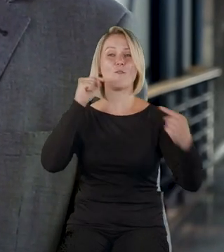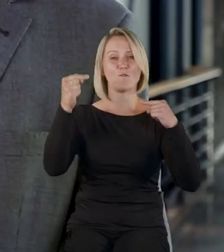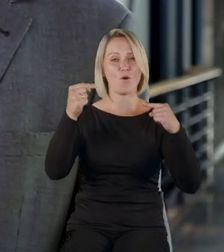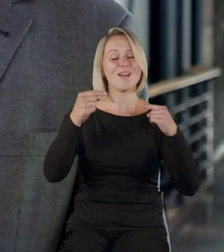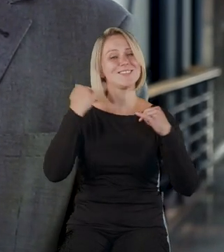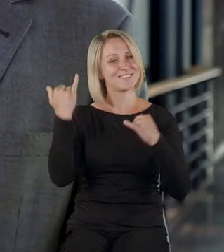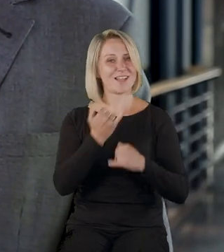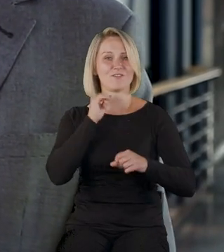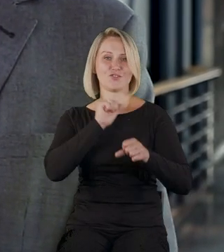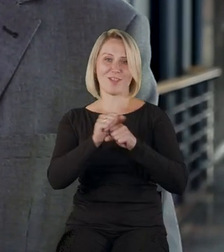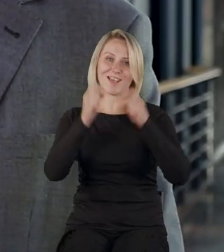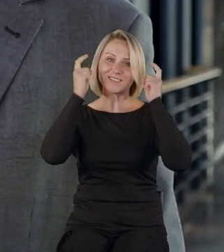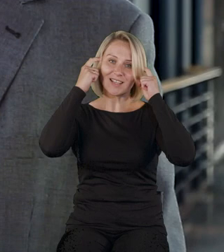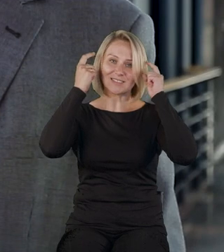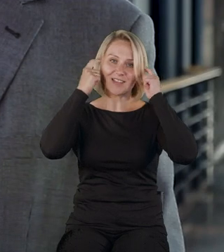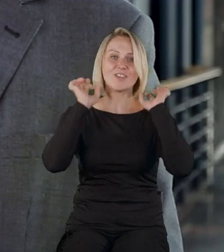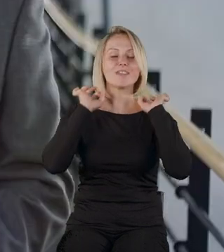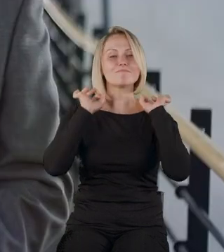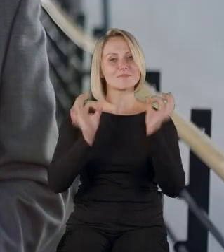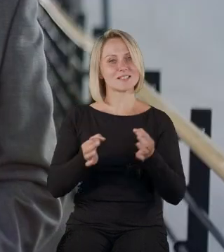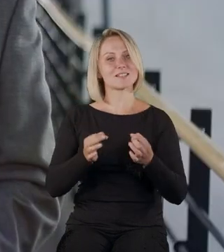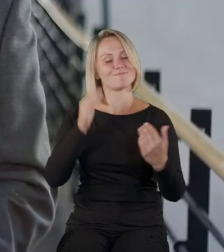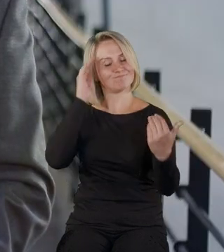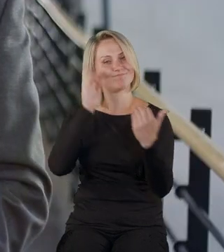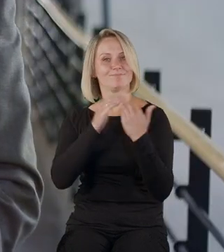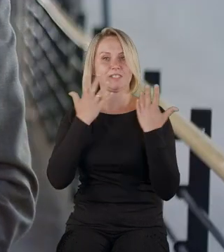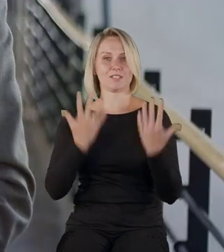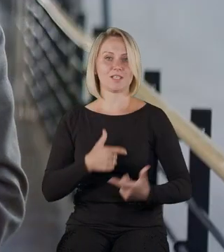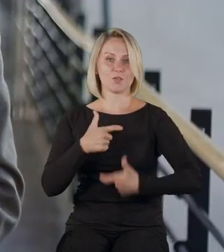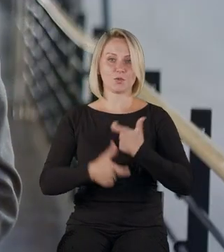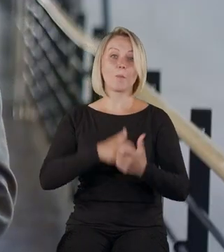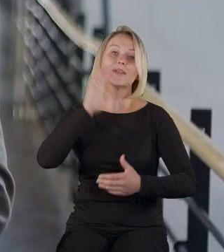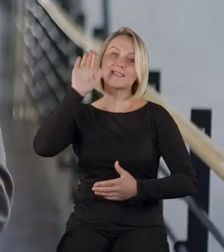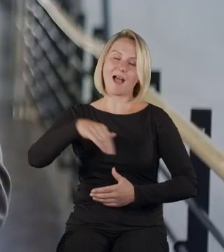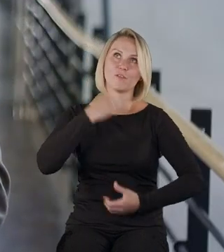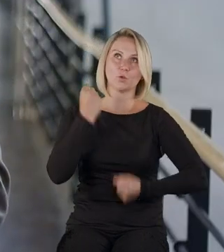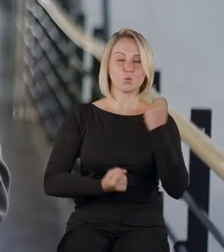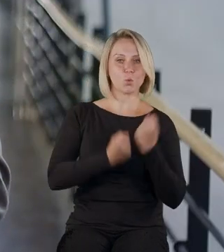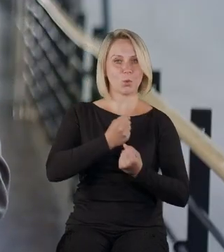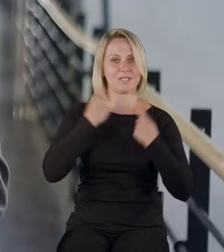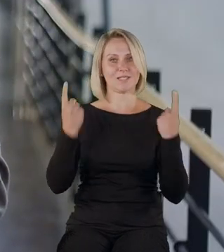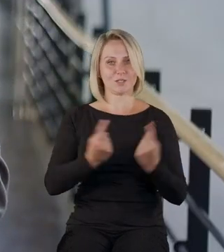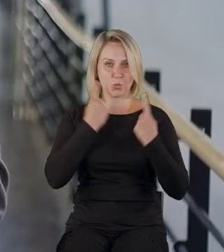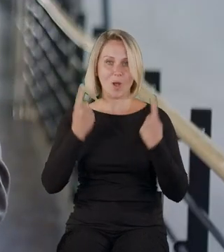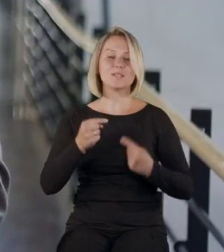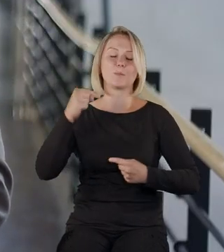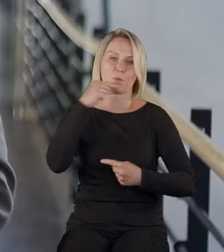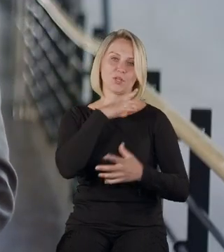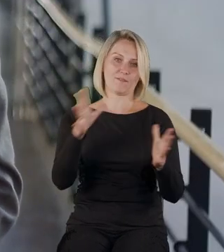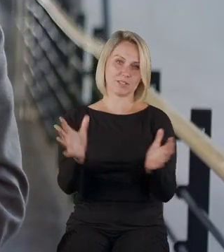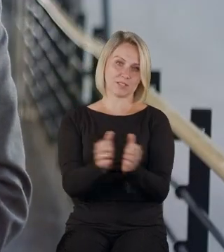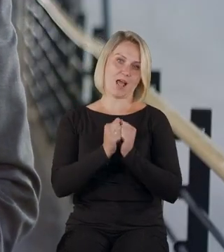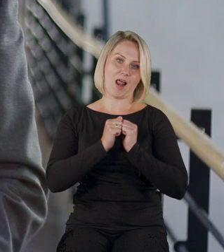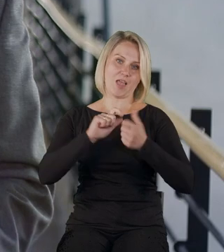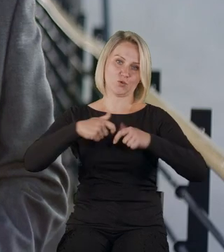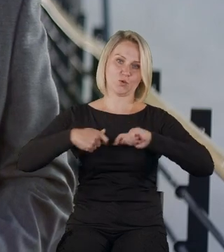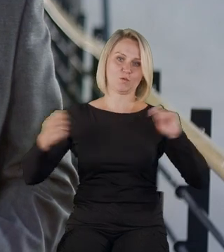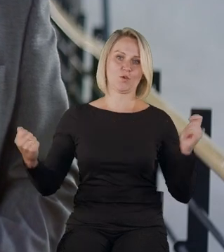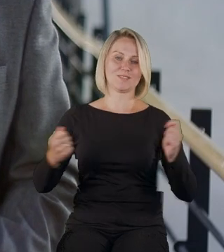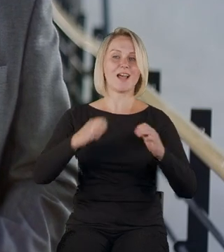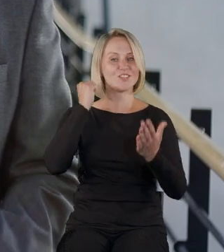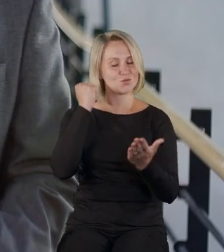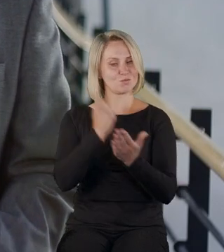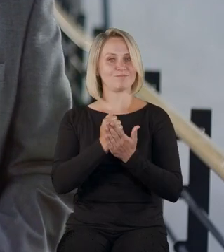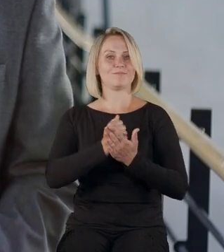zawsze nastawieni prostudencko i nawet w sytuacjach trudnych potrafimy znaleźć takie rozwiązanie, które będzie zgodne z